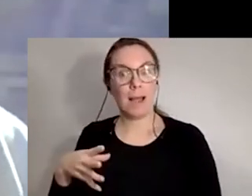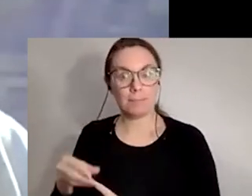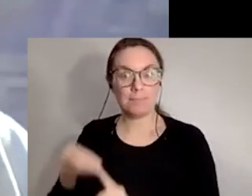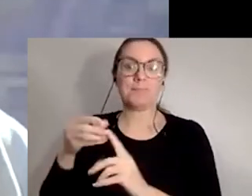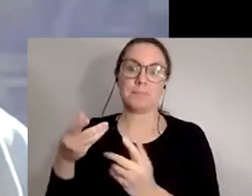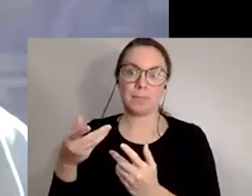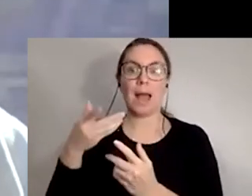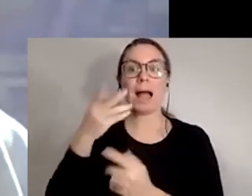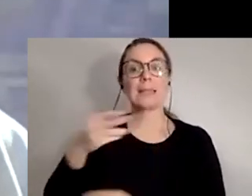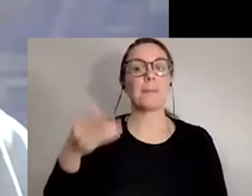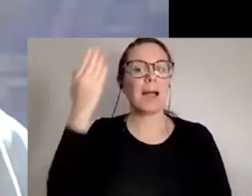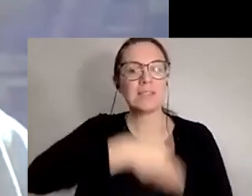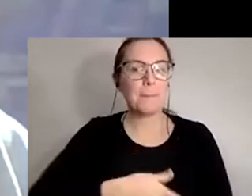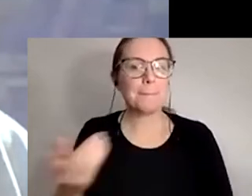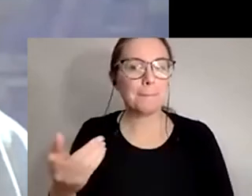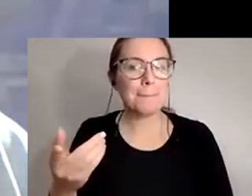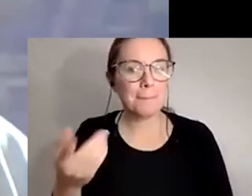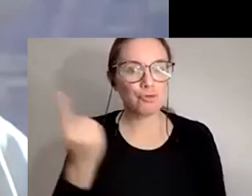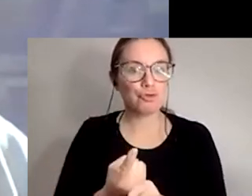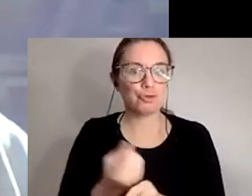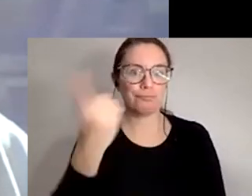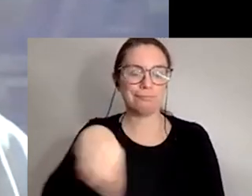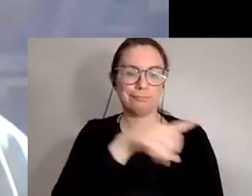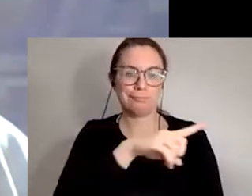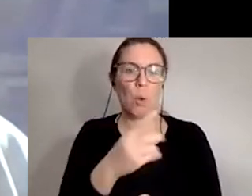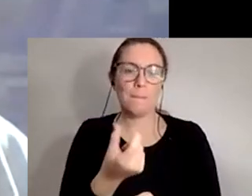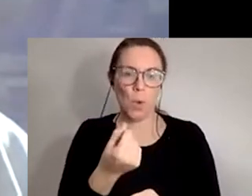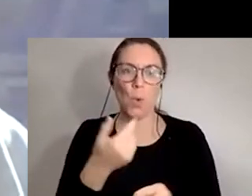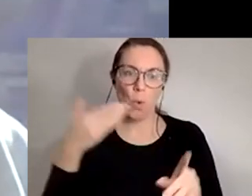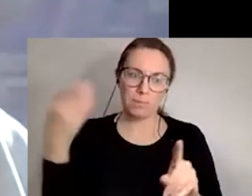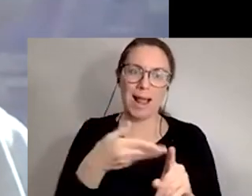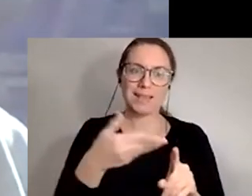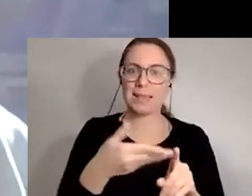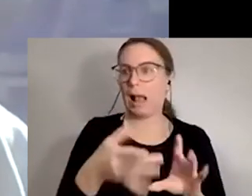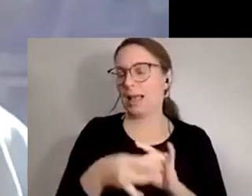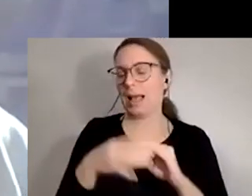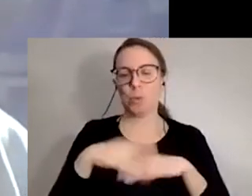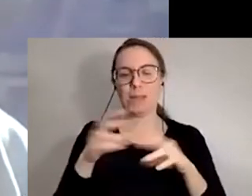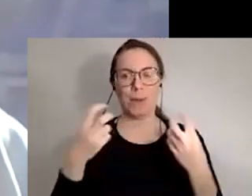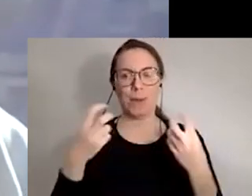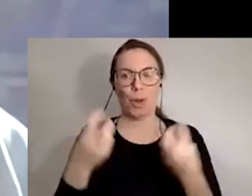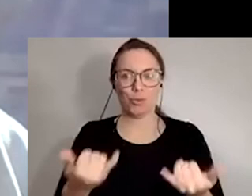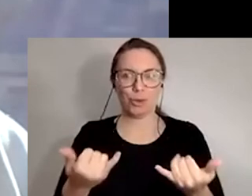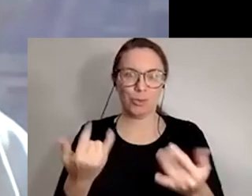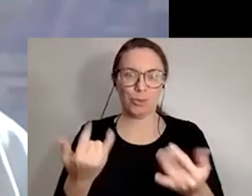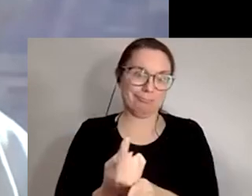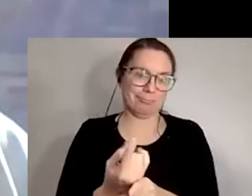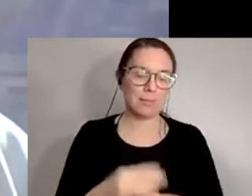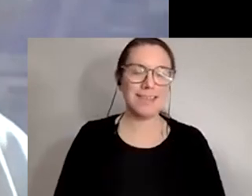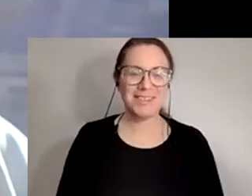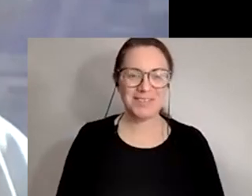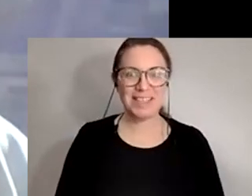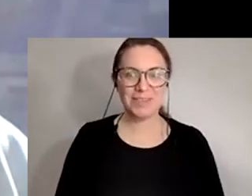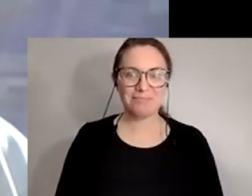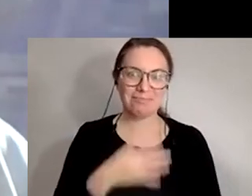donc ceux-là même sur lesquels vous avez vous-même mis un petit peu l'accent. J'attends vraiment d'apprendre des